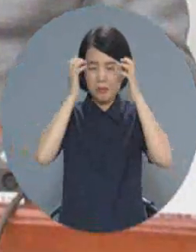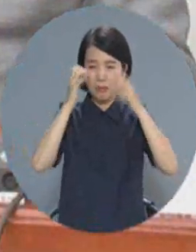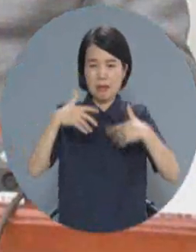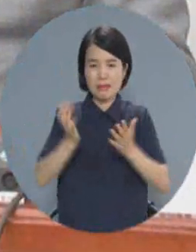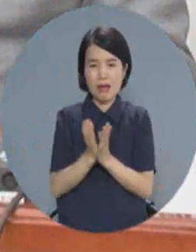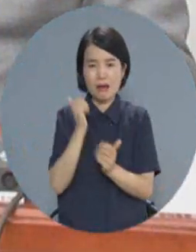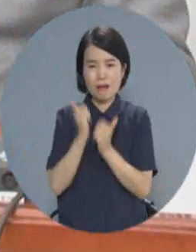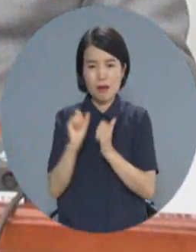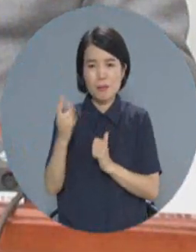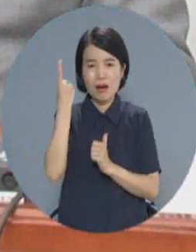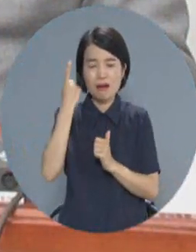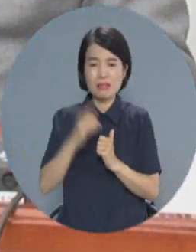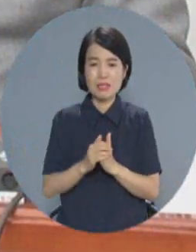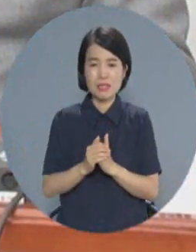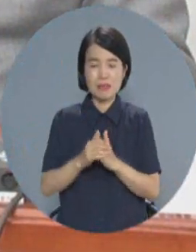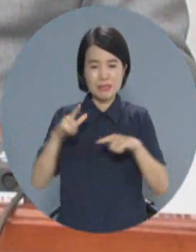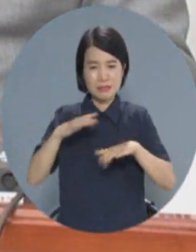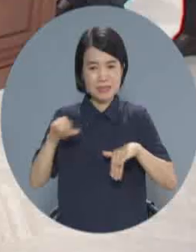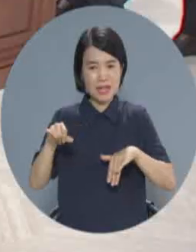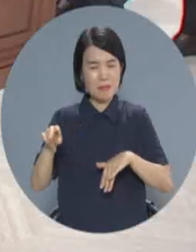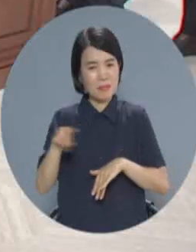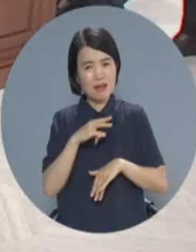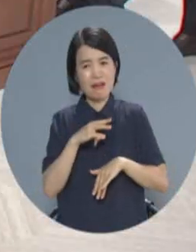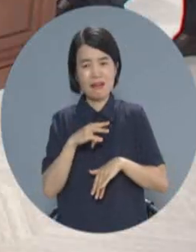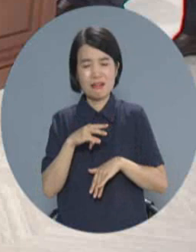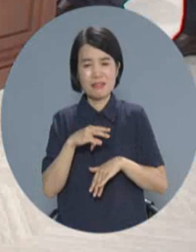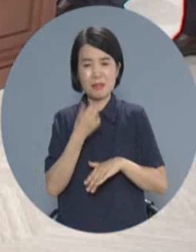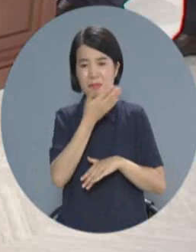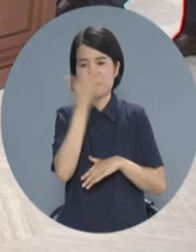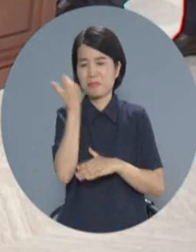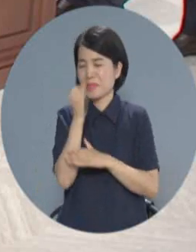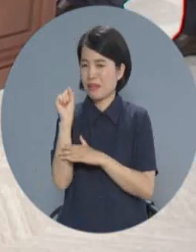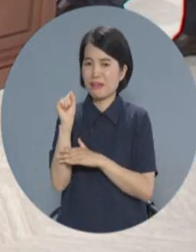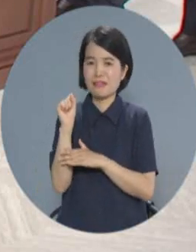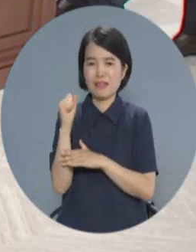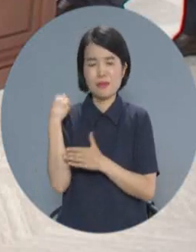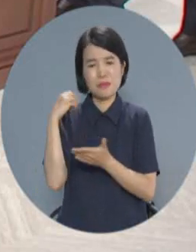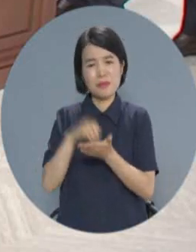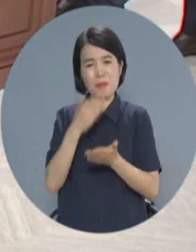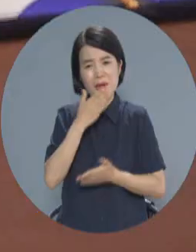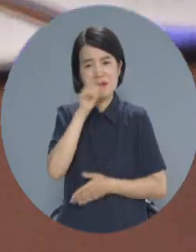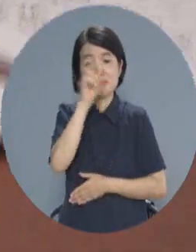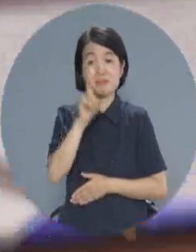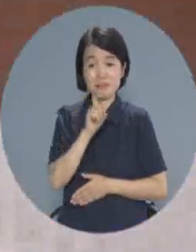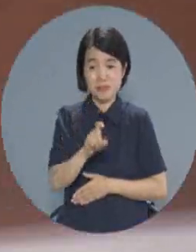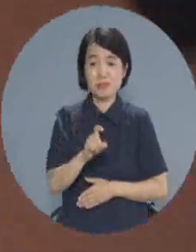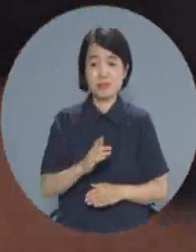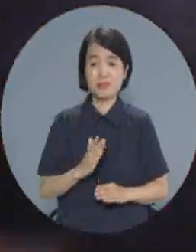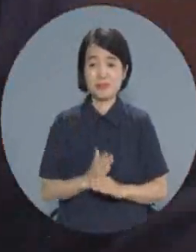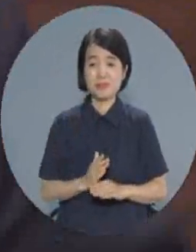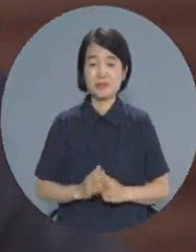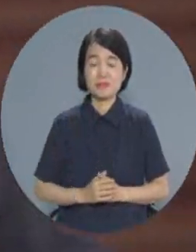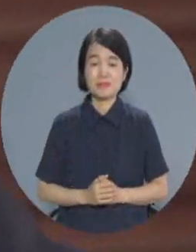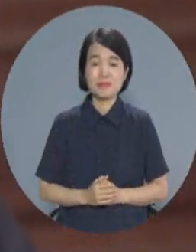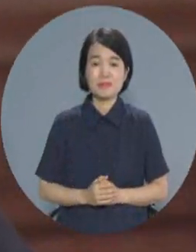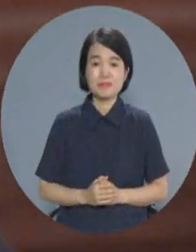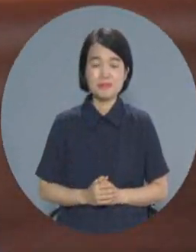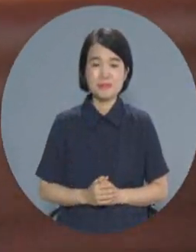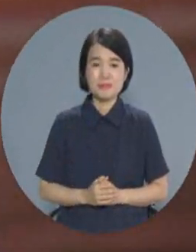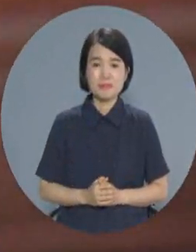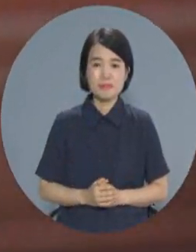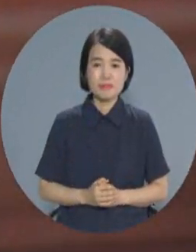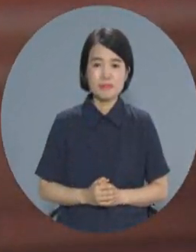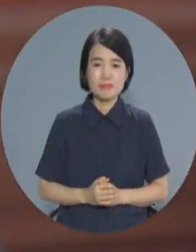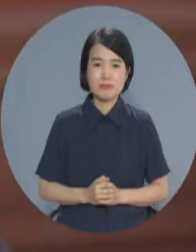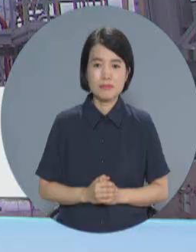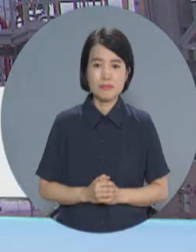속에서 갈수록 싸늘해지는 지역 민심을 되돌릴 수 있을지는 여전히 의문입니다. MBC 뉴스